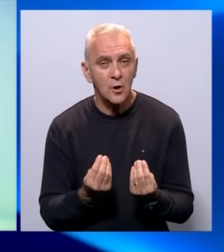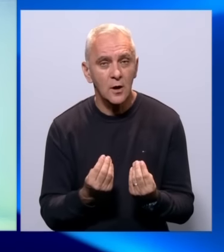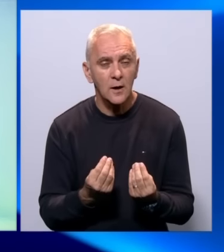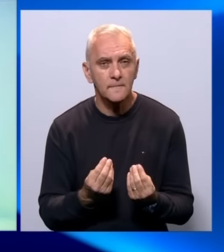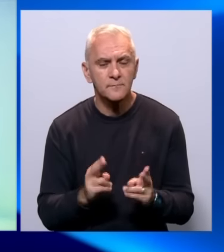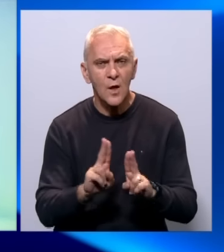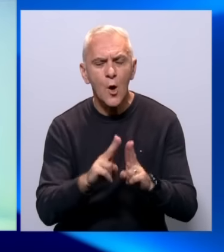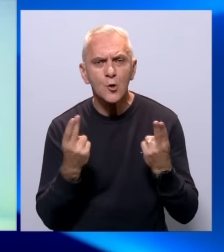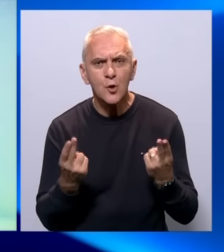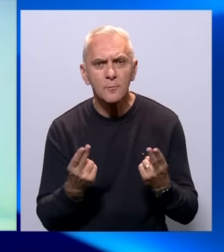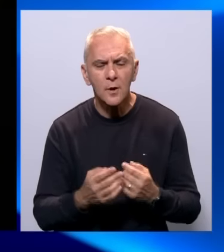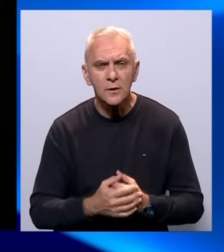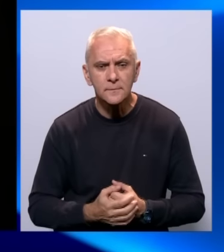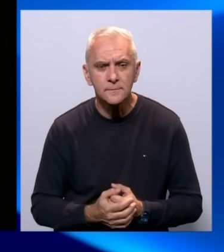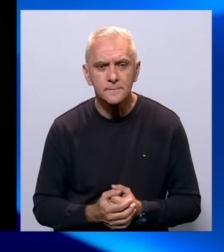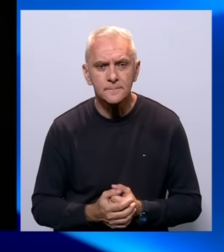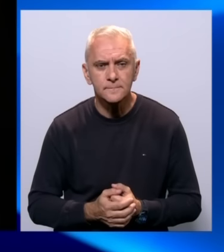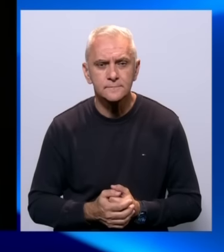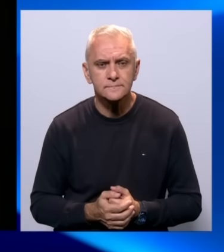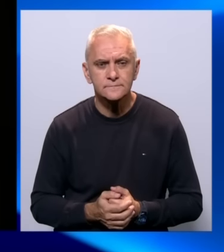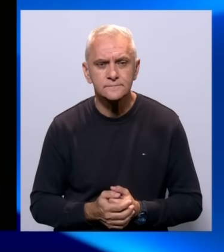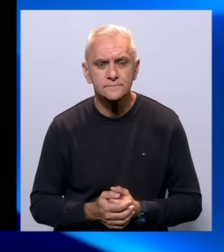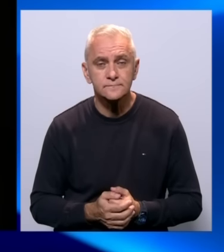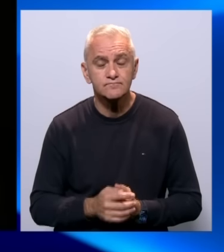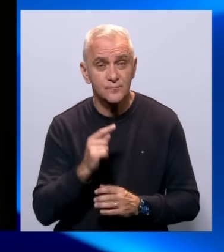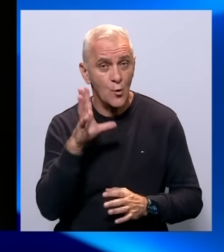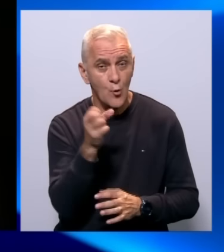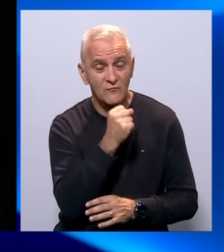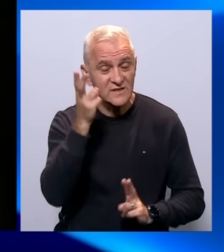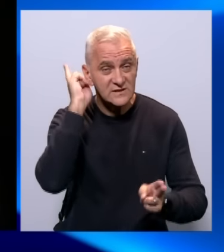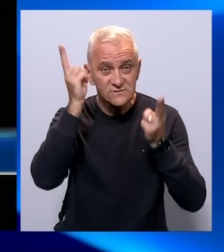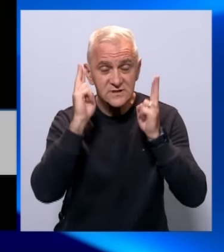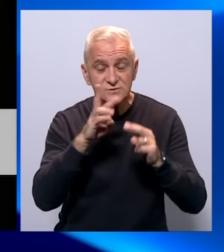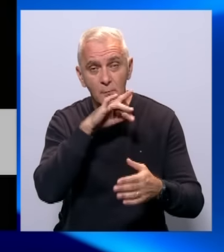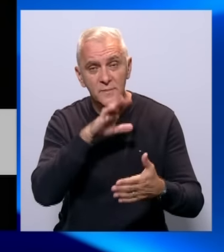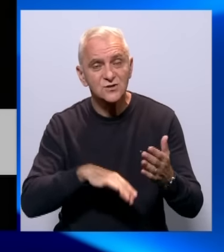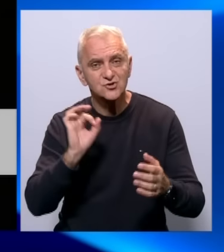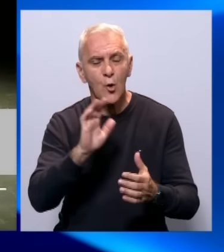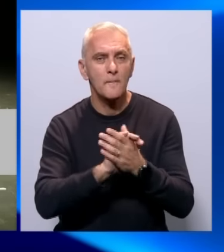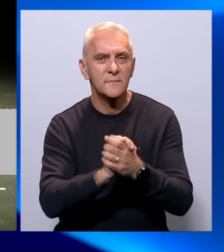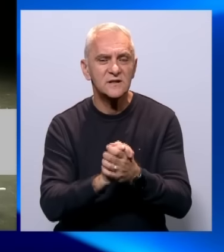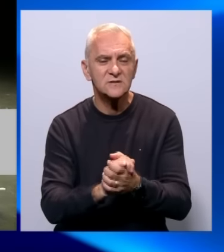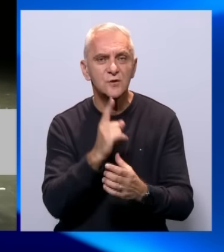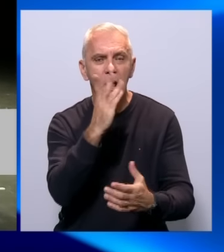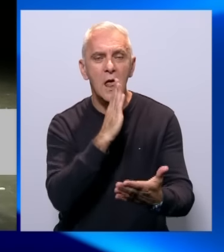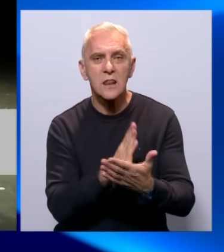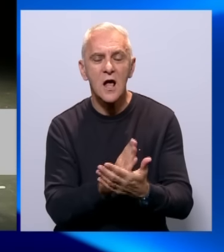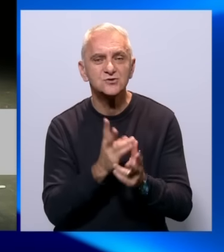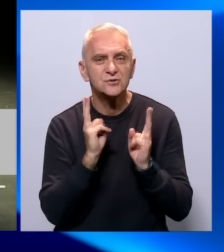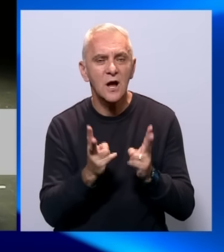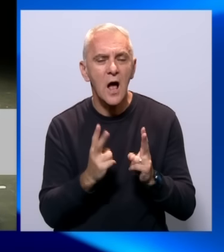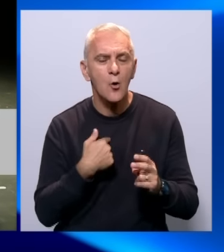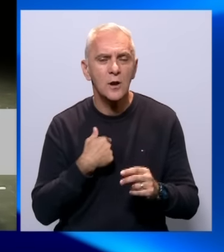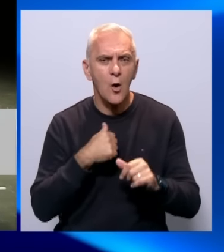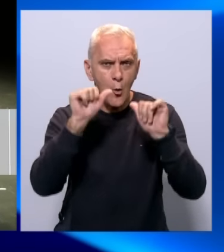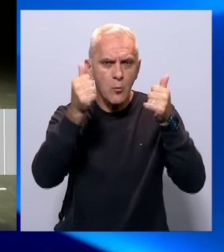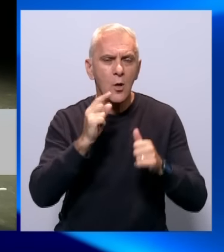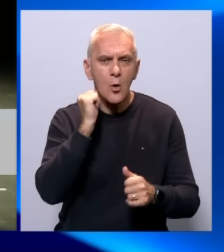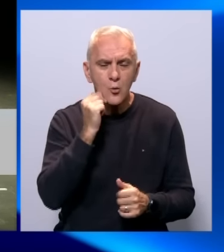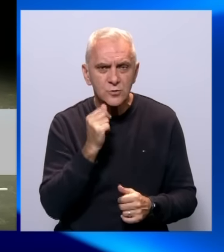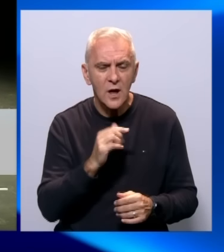dosta introspektivan. Uhvati zeca je priča o prijateljstvu i načinu na koji nas ono oblikuje,